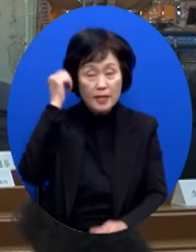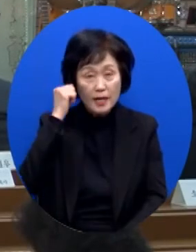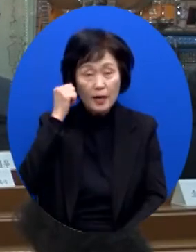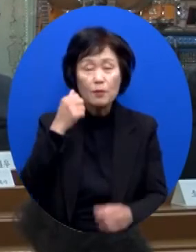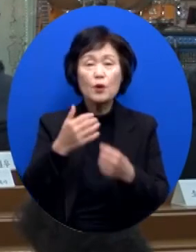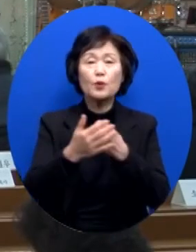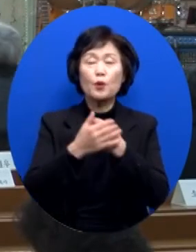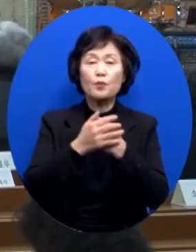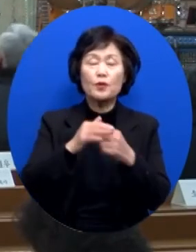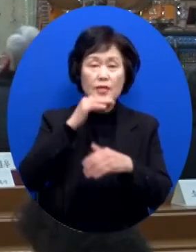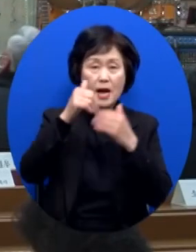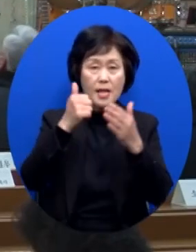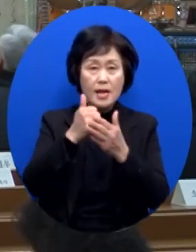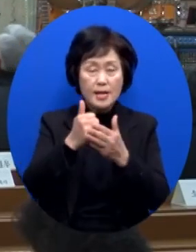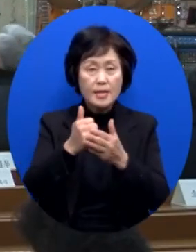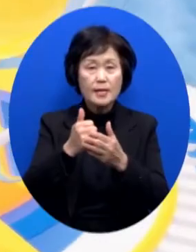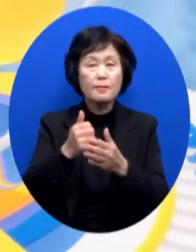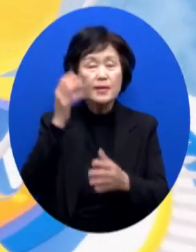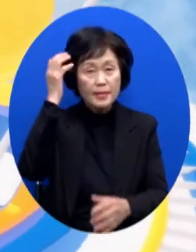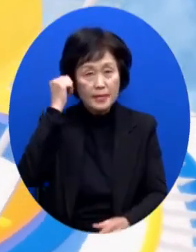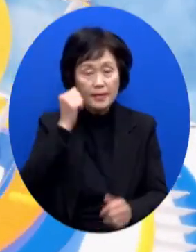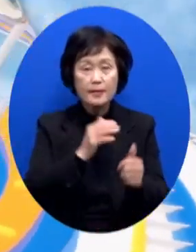목사를 선출해 주십니다